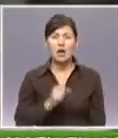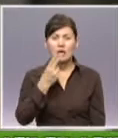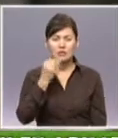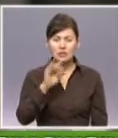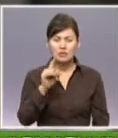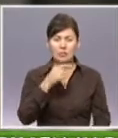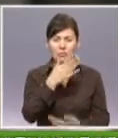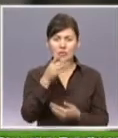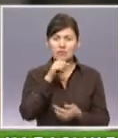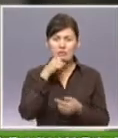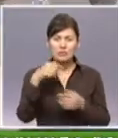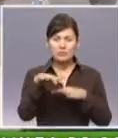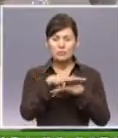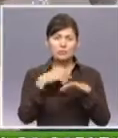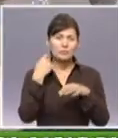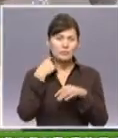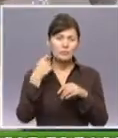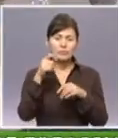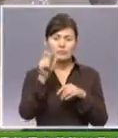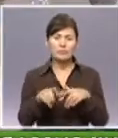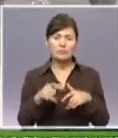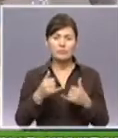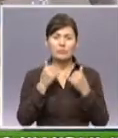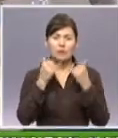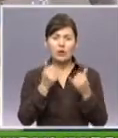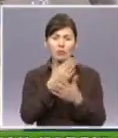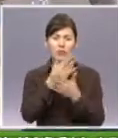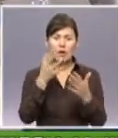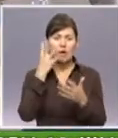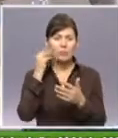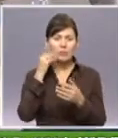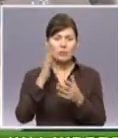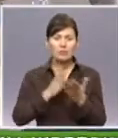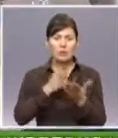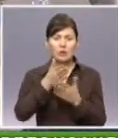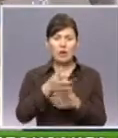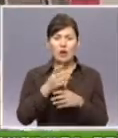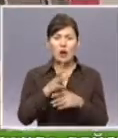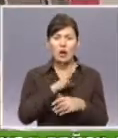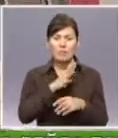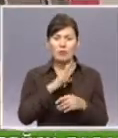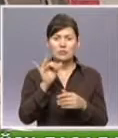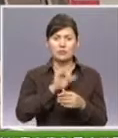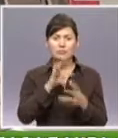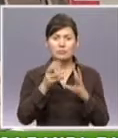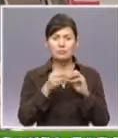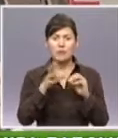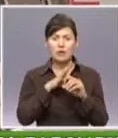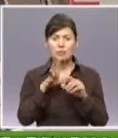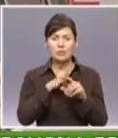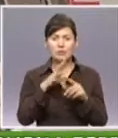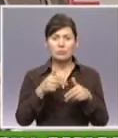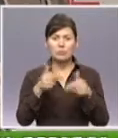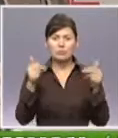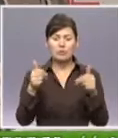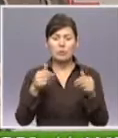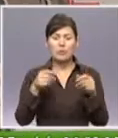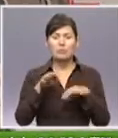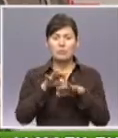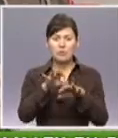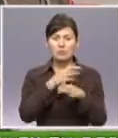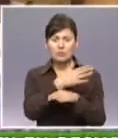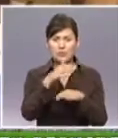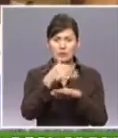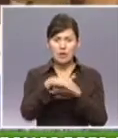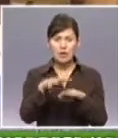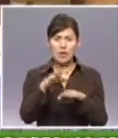белгілер Ресей аумағындағы алкогольдік өнімдерге арналған. Алматыға жол тартқан жүк көлігі Қалжат кеден бекетіне қиналмай өтіпті. Ал біздің